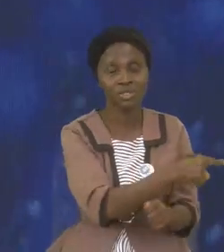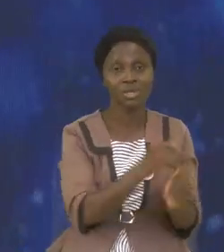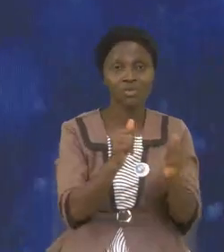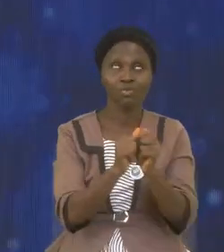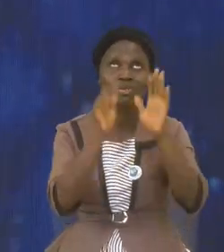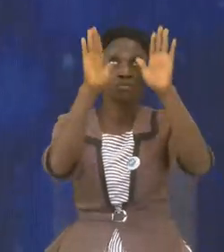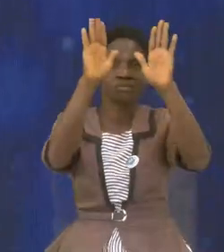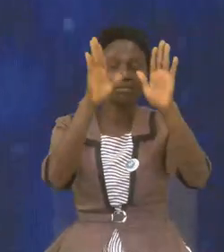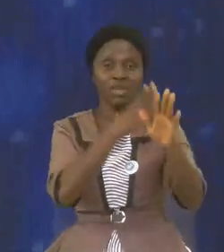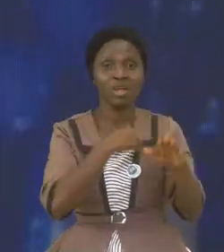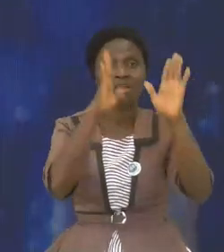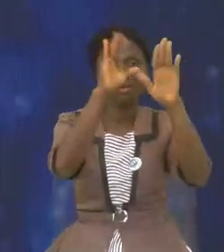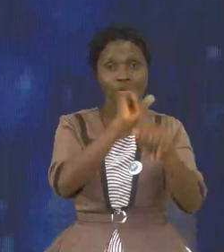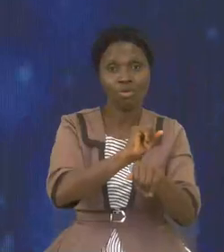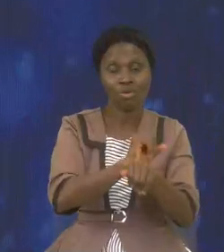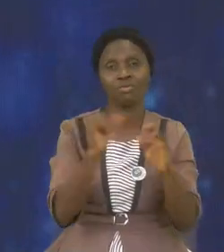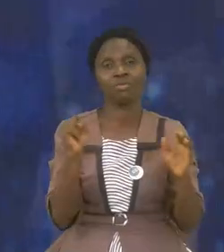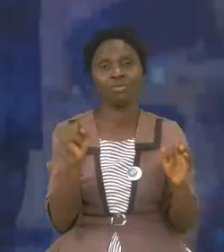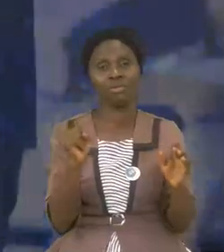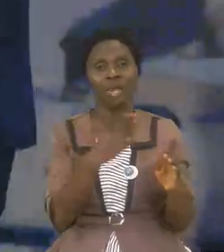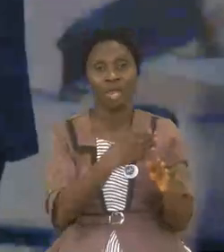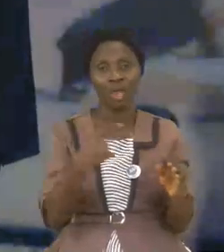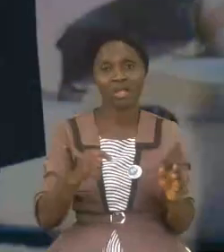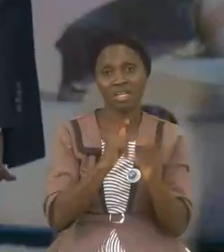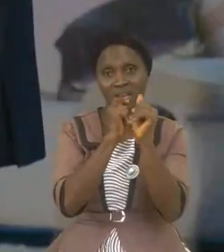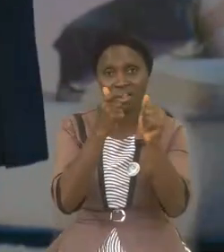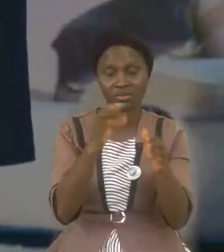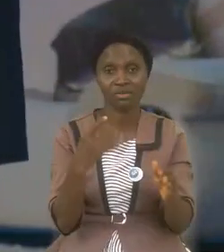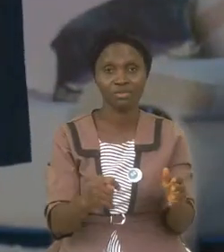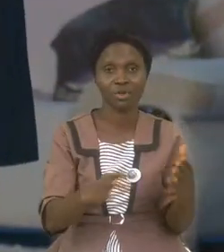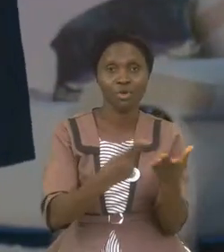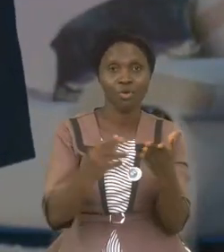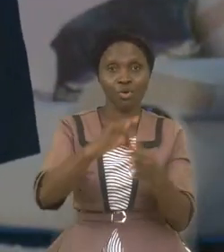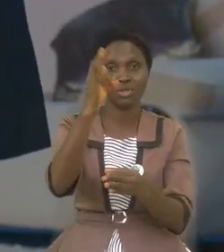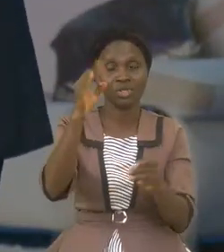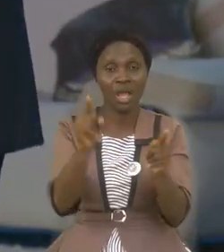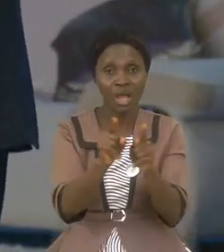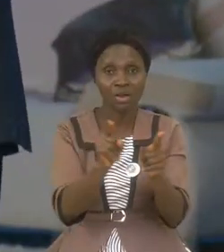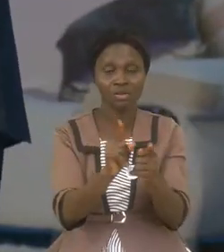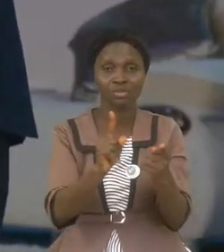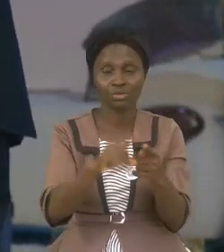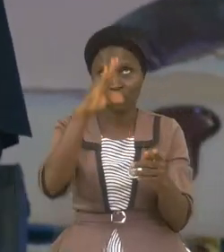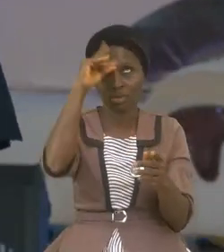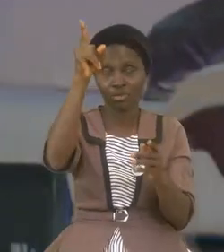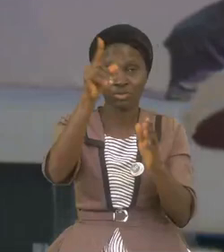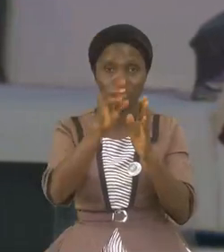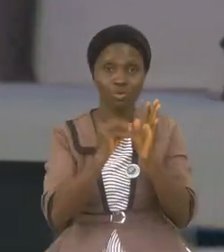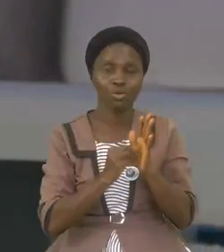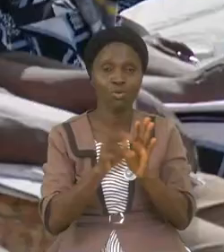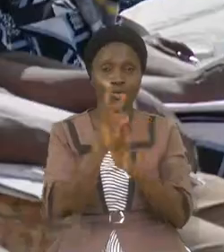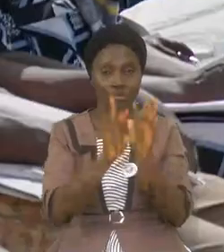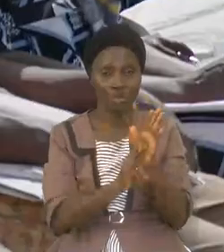des signes, des prodiges et divers miracles, et par les dons du